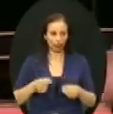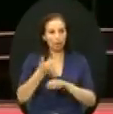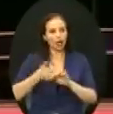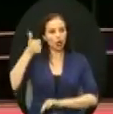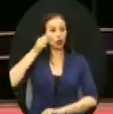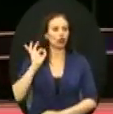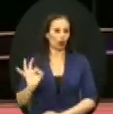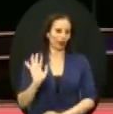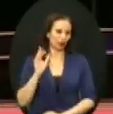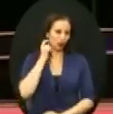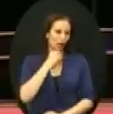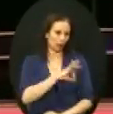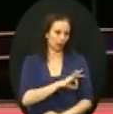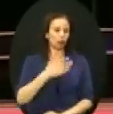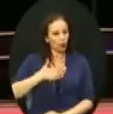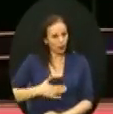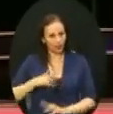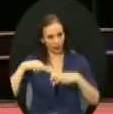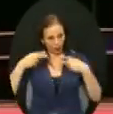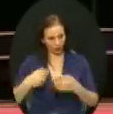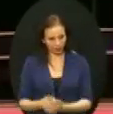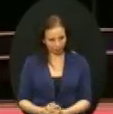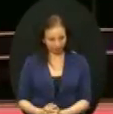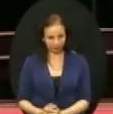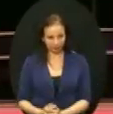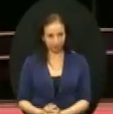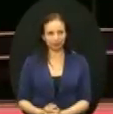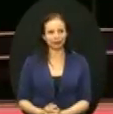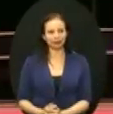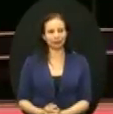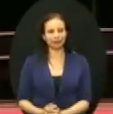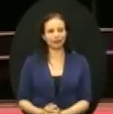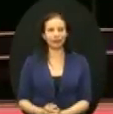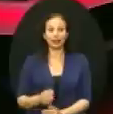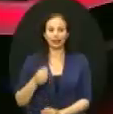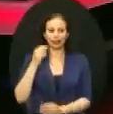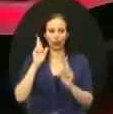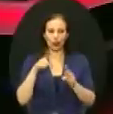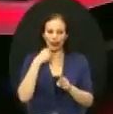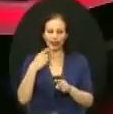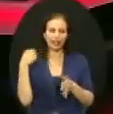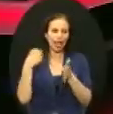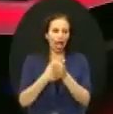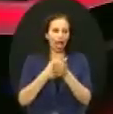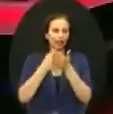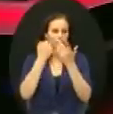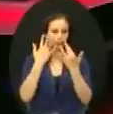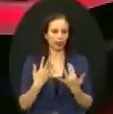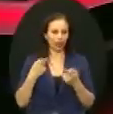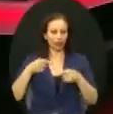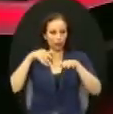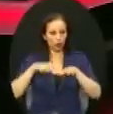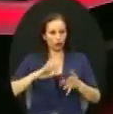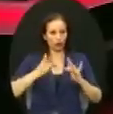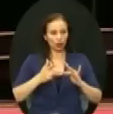ברשותו. ברשותו של אביגדור ליברמן. טוב, אתה מוכן לקצוב בזמן עד מתי תשבו באופוזיציה, מתי תיכנסו